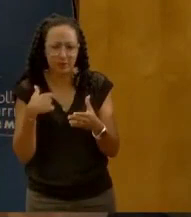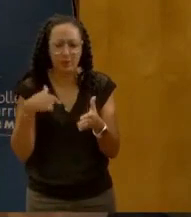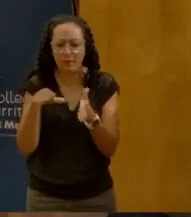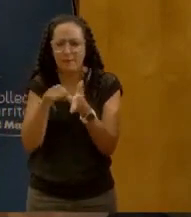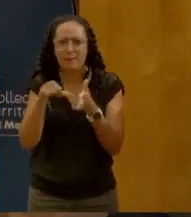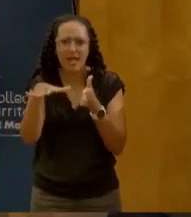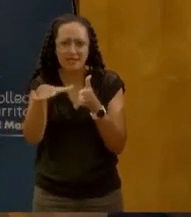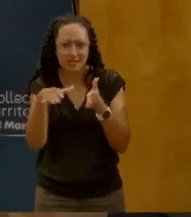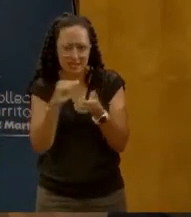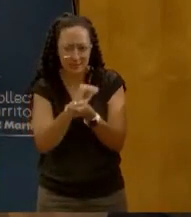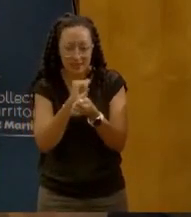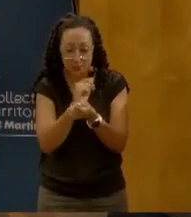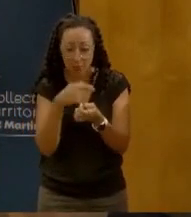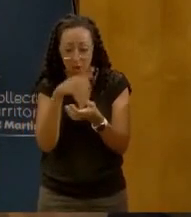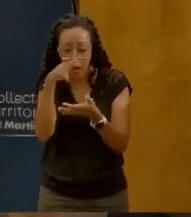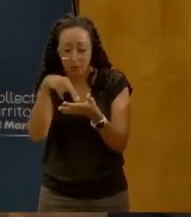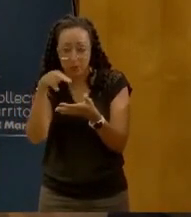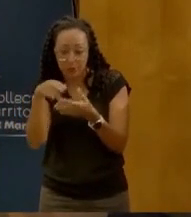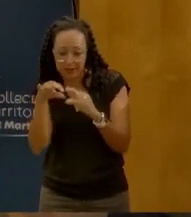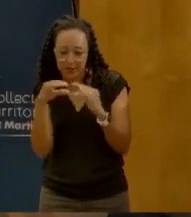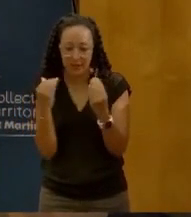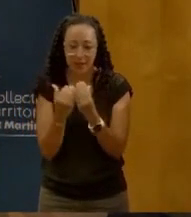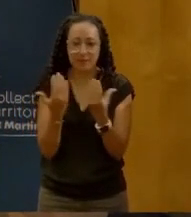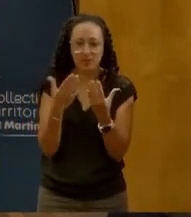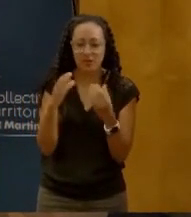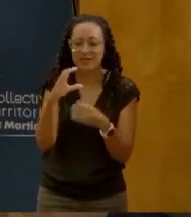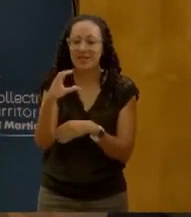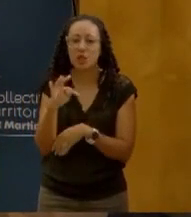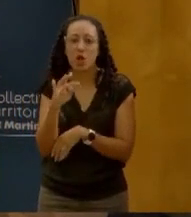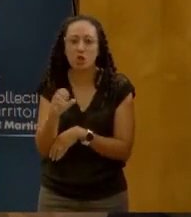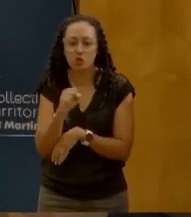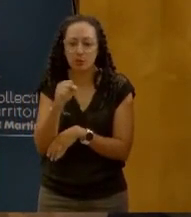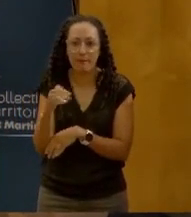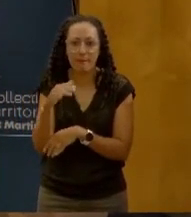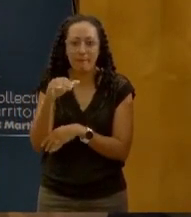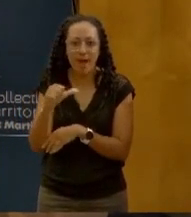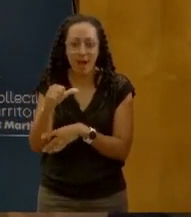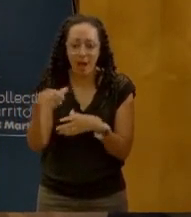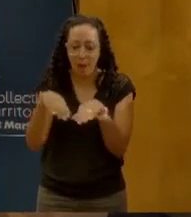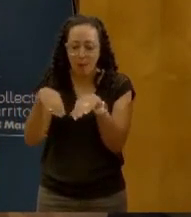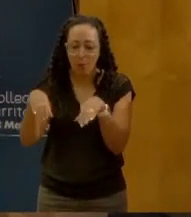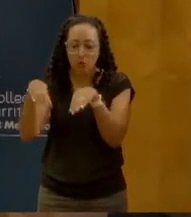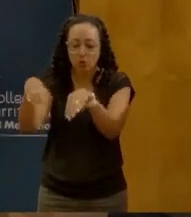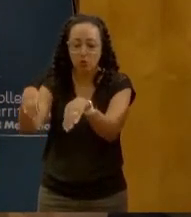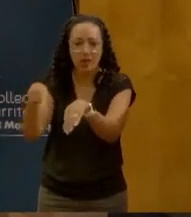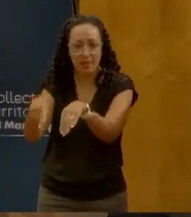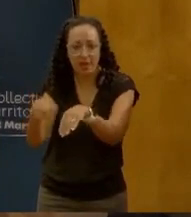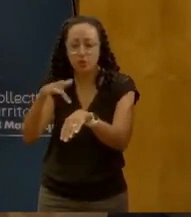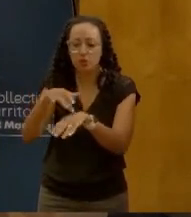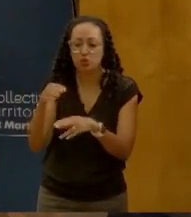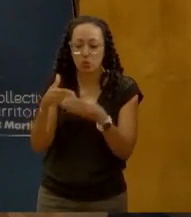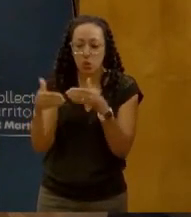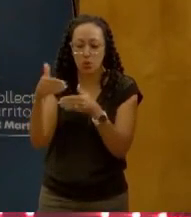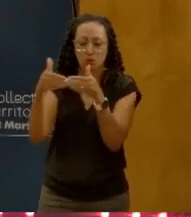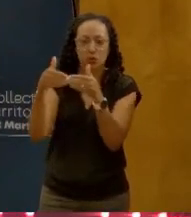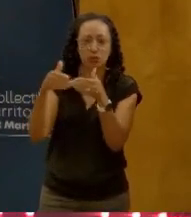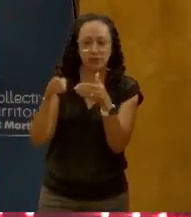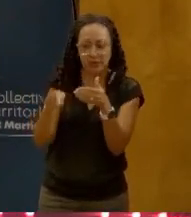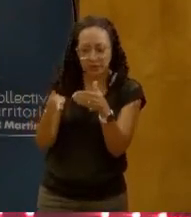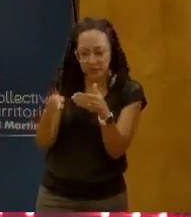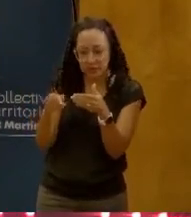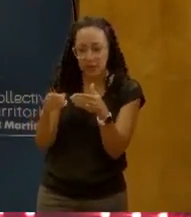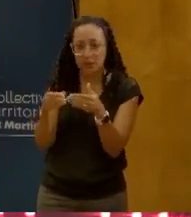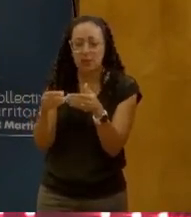que la CTM a déjà relogé le CETESMA dans les modulaires que nous avions construits sur le plateau